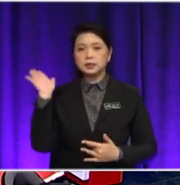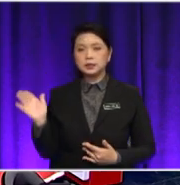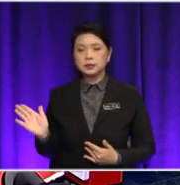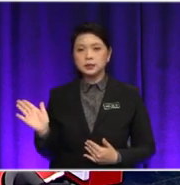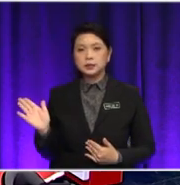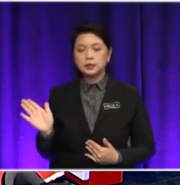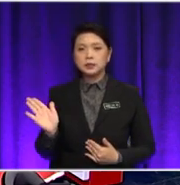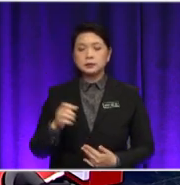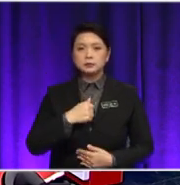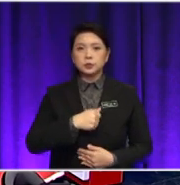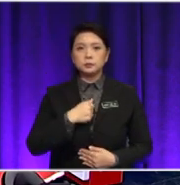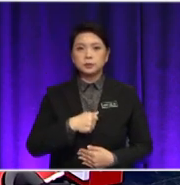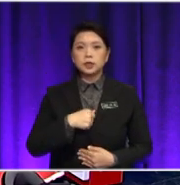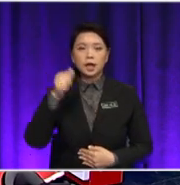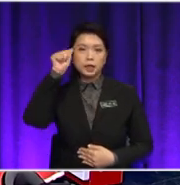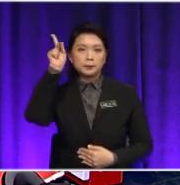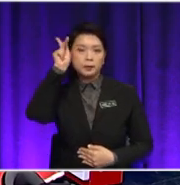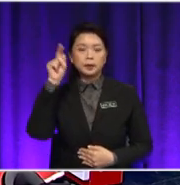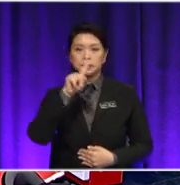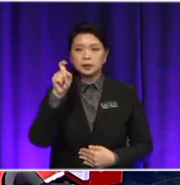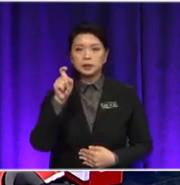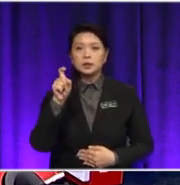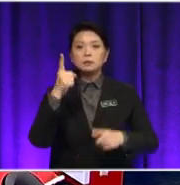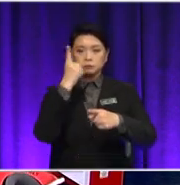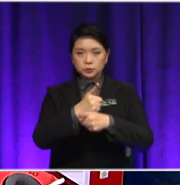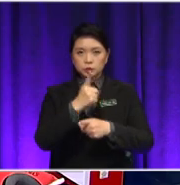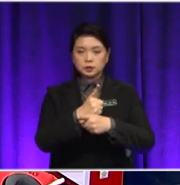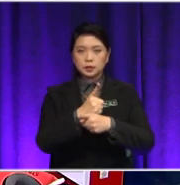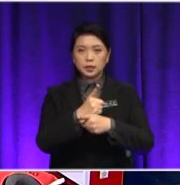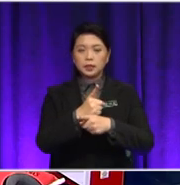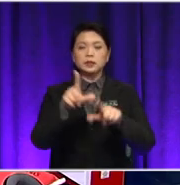saya mencela tapi saya nak tanya, tak kedudukan tangan saya ini betul ke cikgu? Okey, baik.